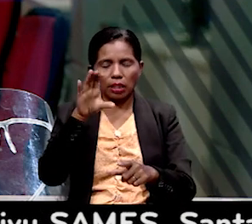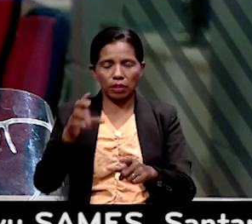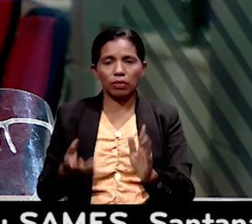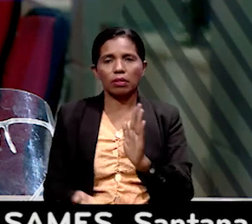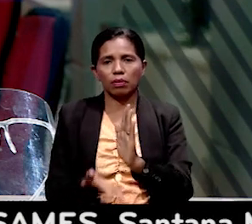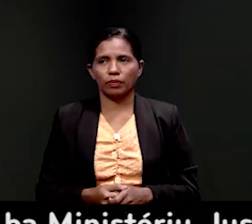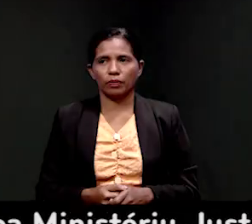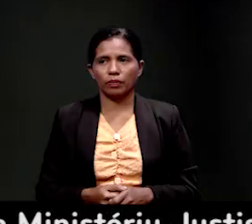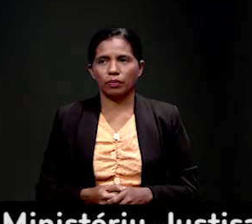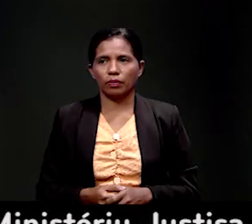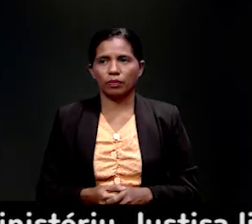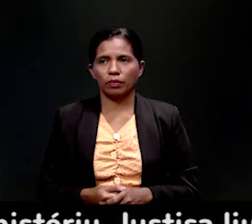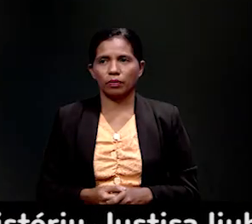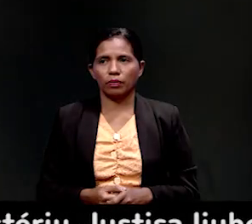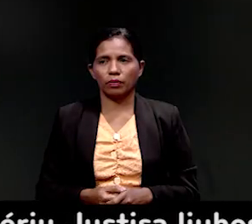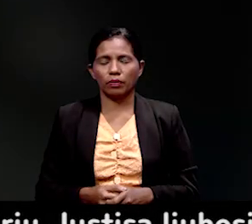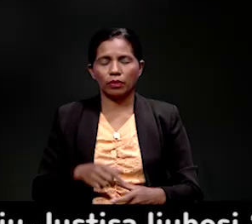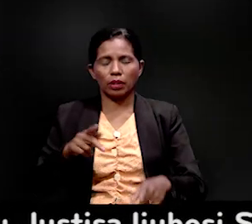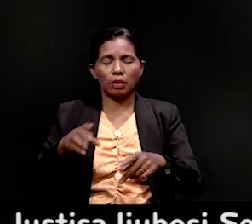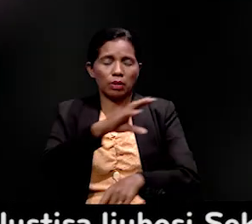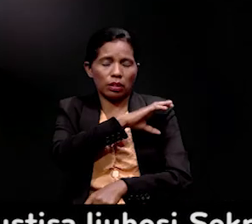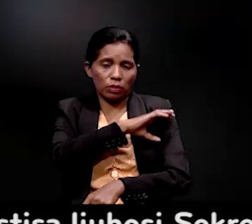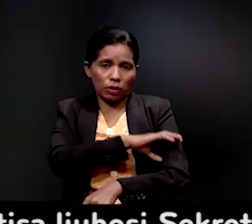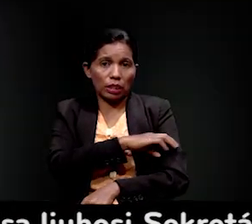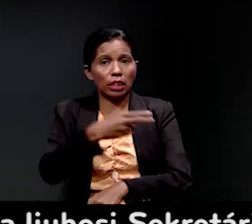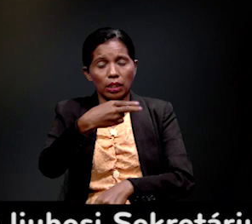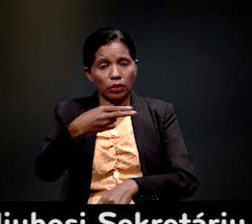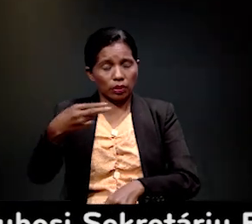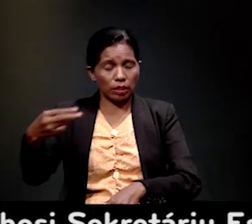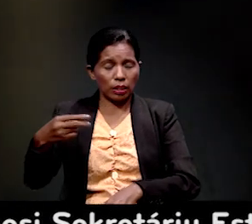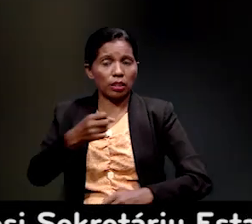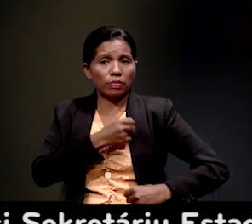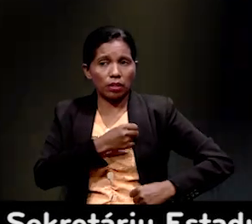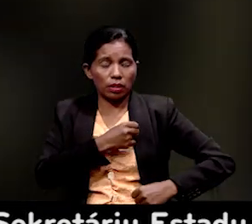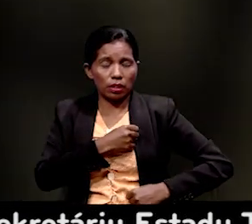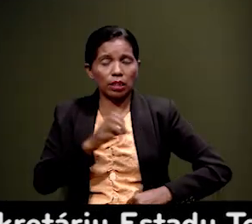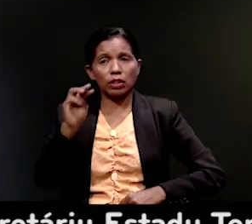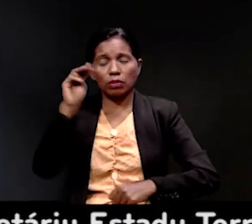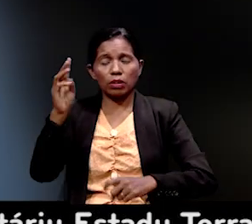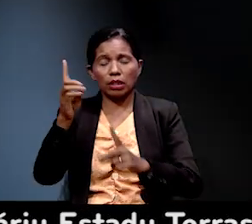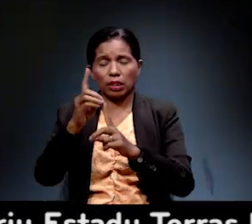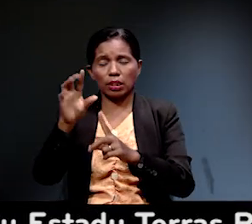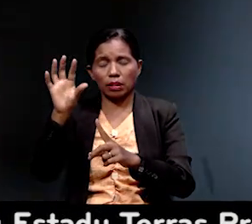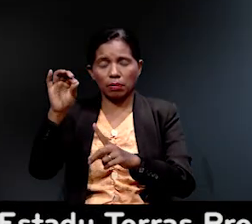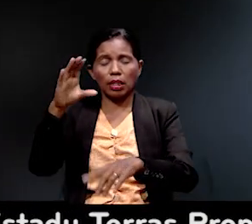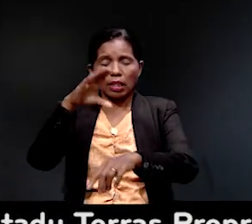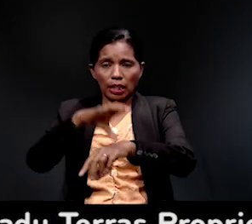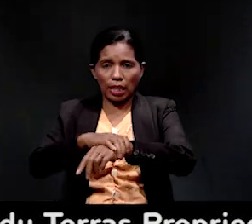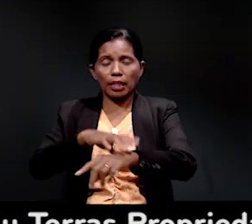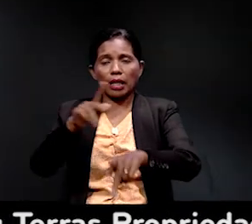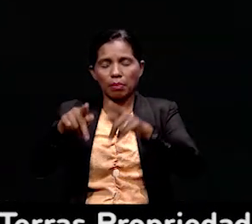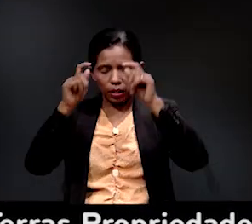sintu. Otoridade Segurança Indonésia POLRES ia segunda lorong sia fulang ne kaptura sidadang Timoruan atau sida resin ne